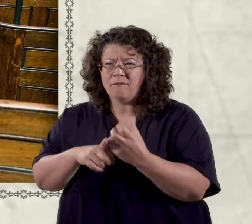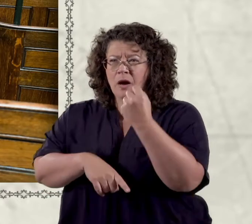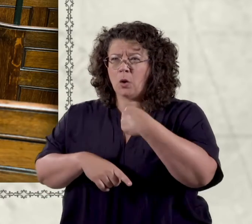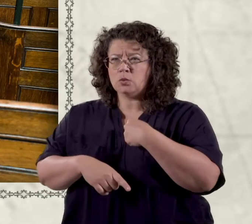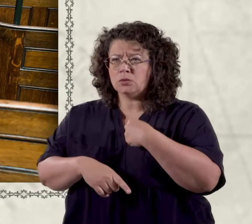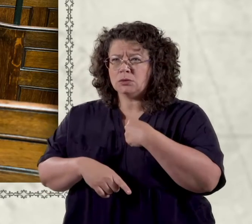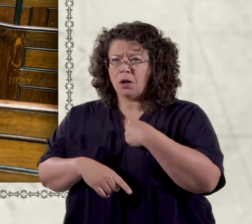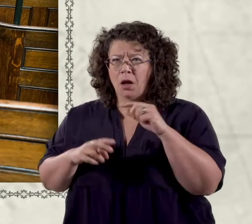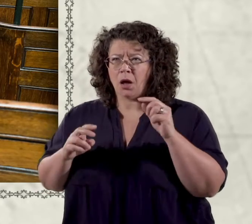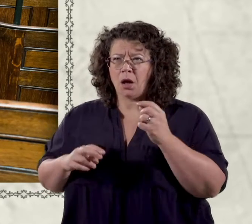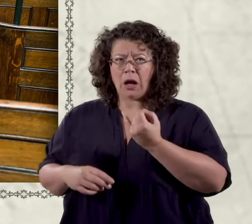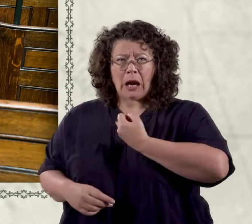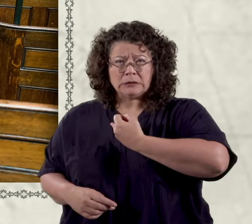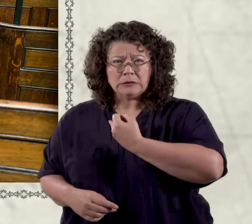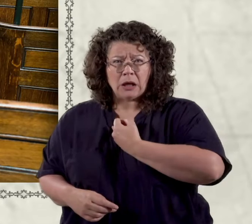O'n I wedi ffeindio fi'n eog,